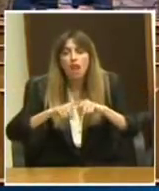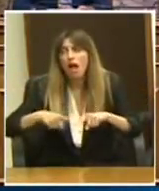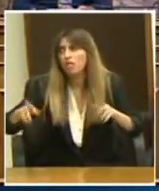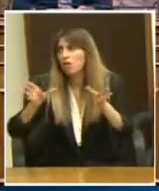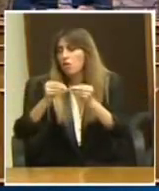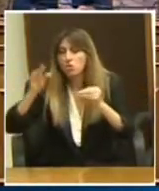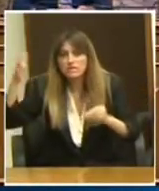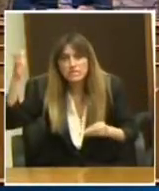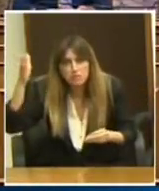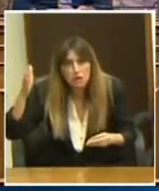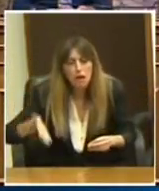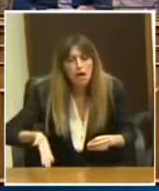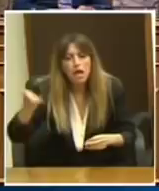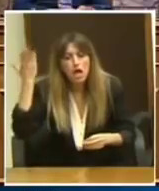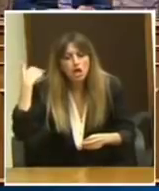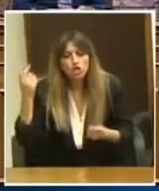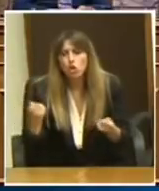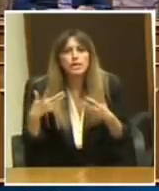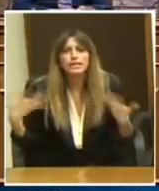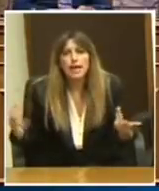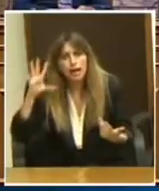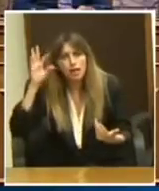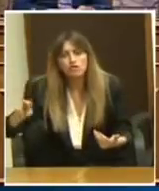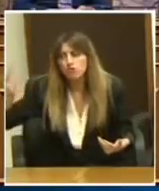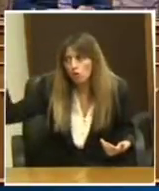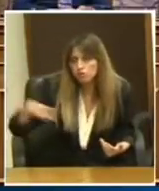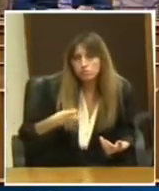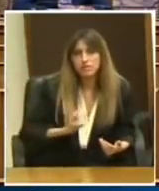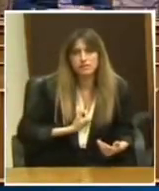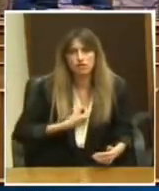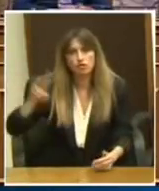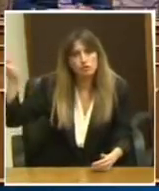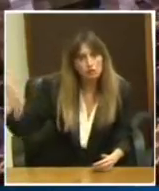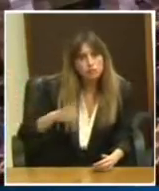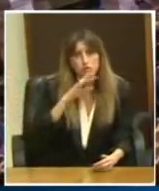έρθει να πάρει πίσω την εθνότητα και τη γλώσσα και να κατοχυρώσει τη χώρα.